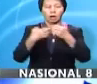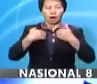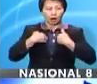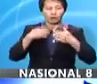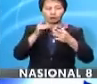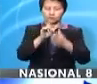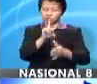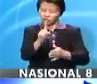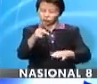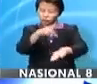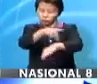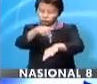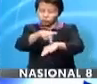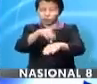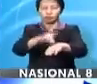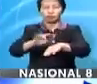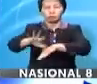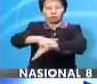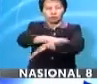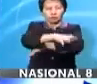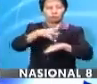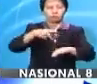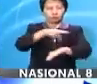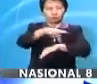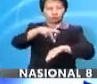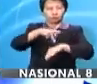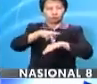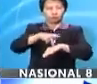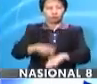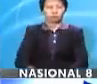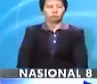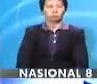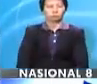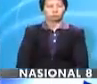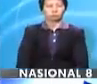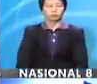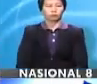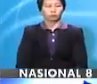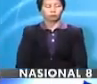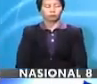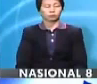berada di sebuah pulau di perairan Filipina.